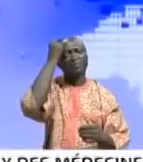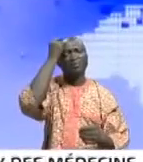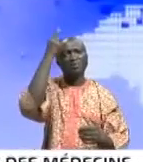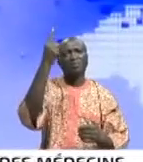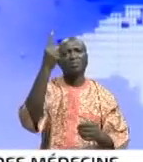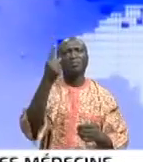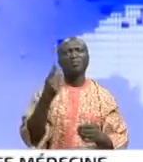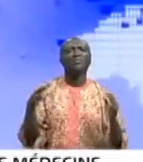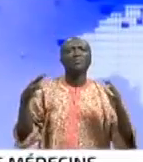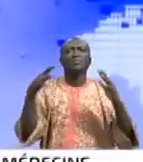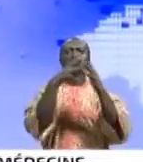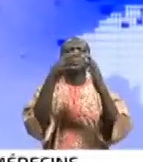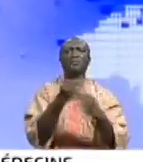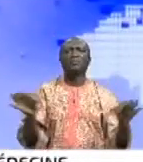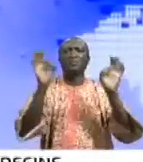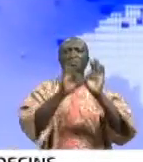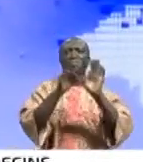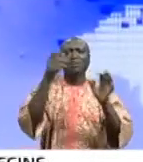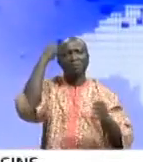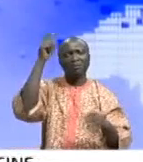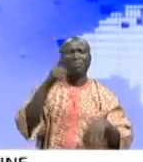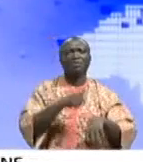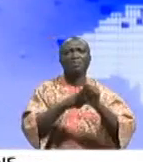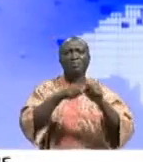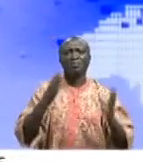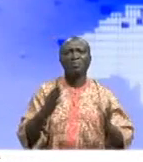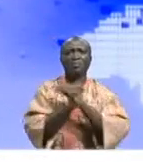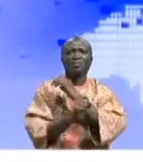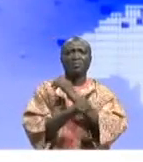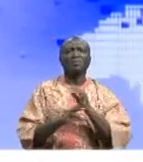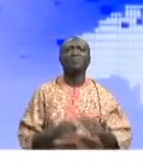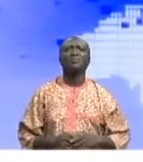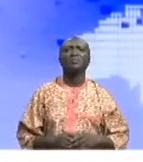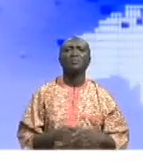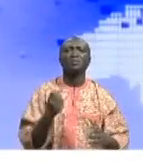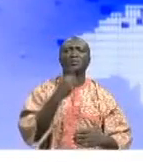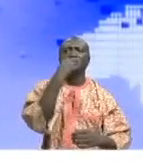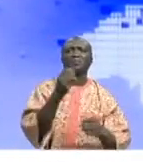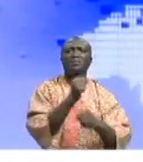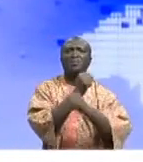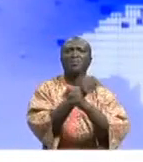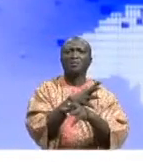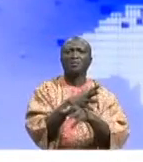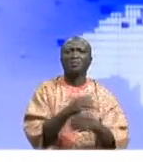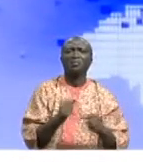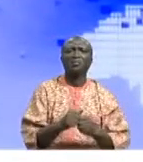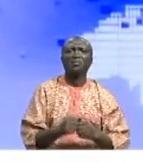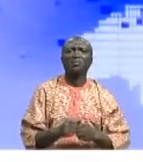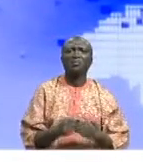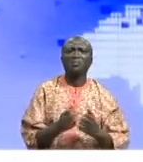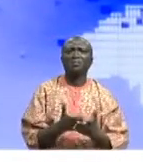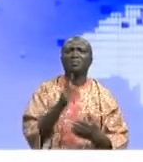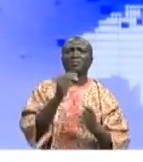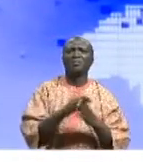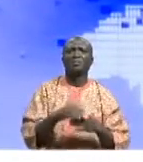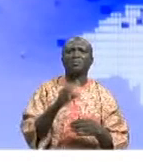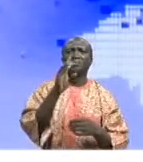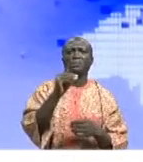alors pour les Lions du Sénégal vous l'avez compris les hommes daliou Cissé se disent près à relever le défi de la qualification